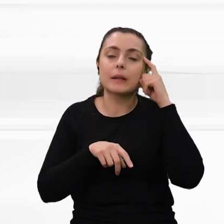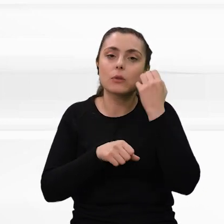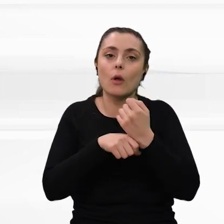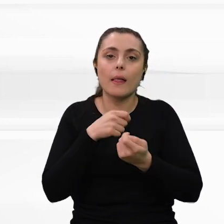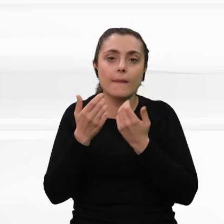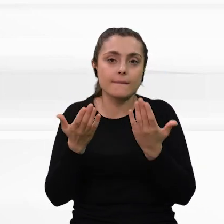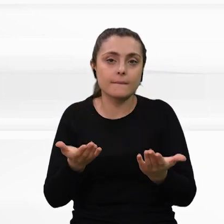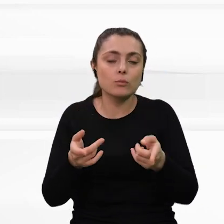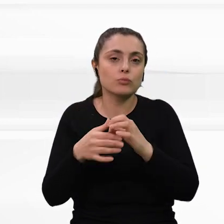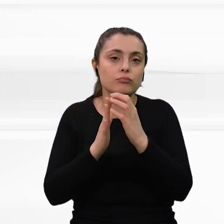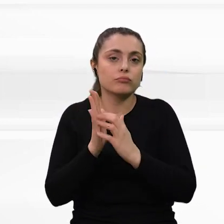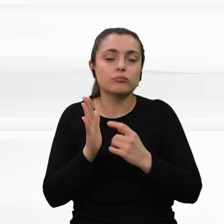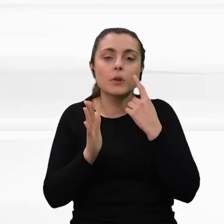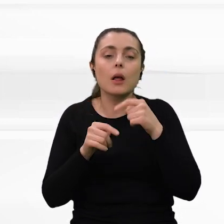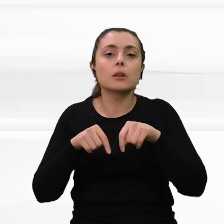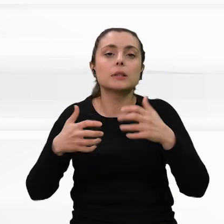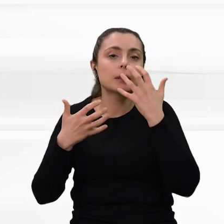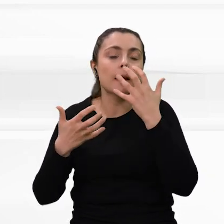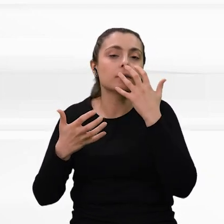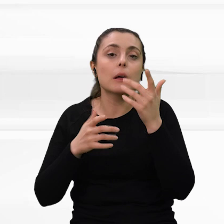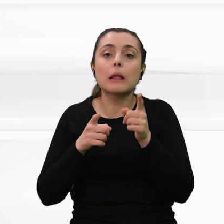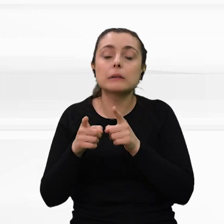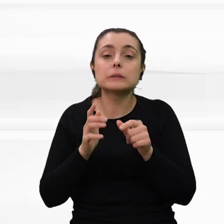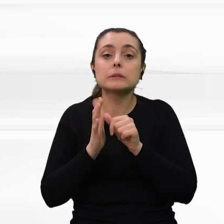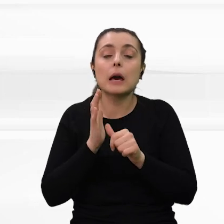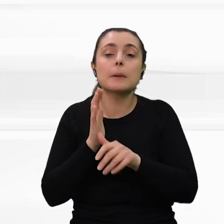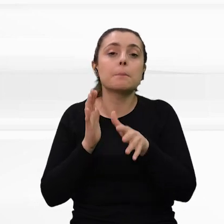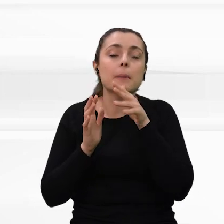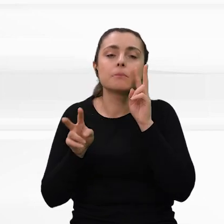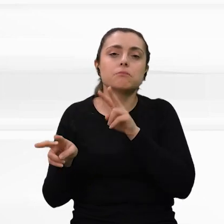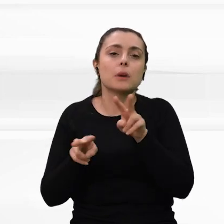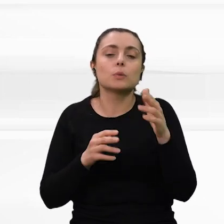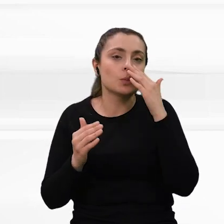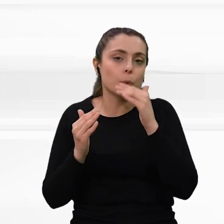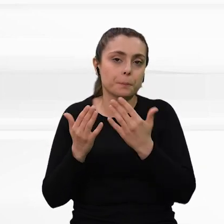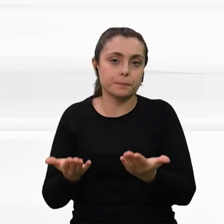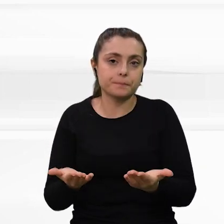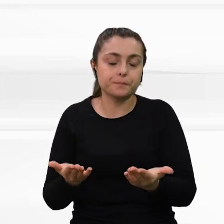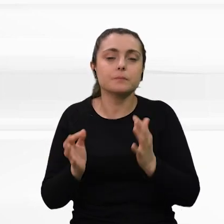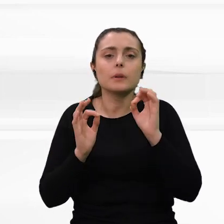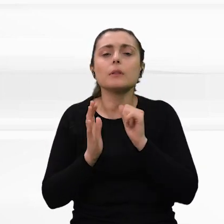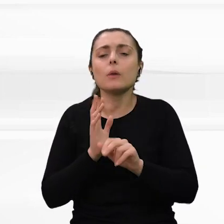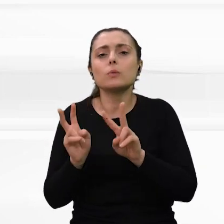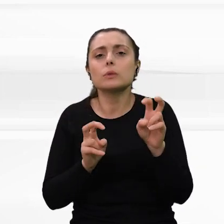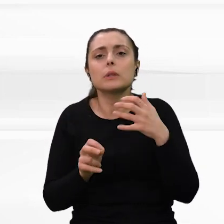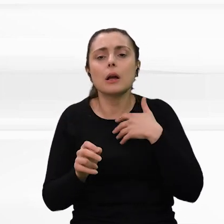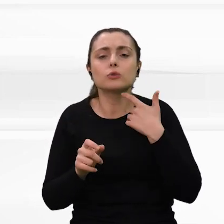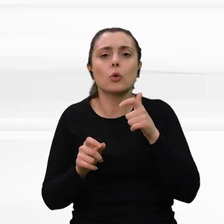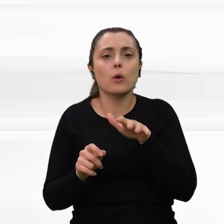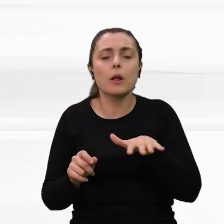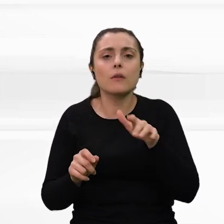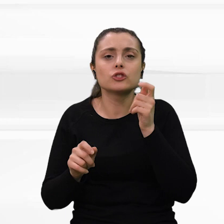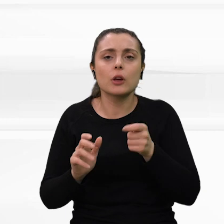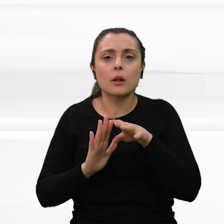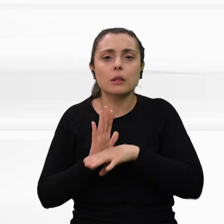görüşün görebilir bu parçaya göre aşağıdaki önermelerden hangisi Tarih biliminin bakışı ile örtüşür her tarihi olay kendi